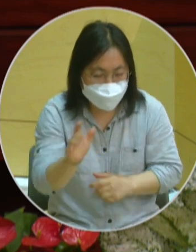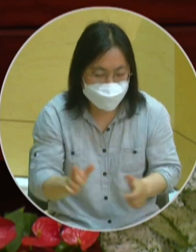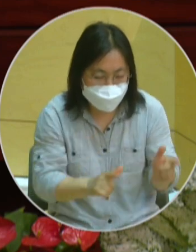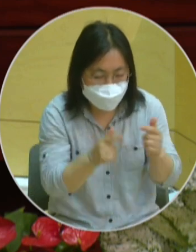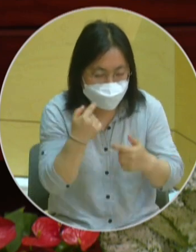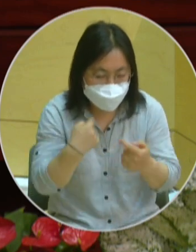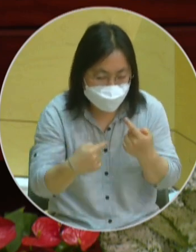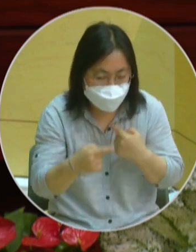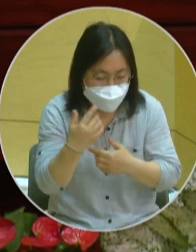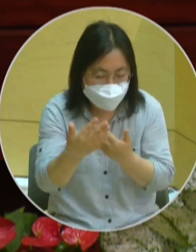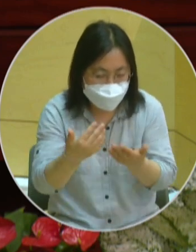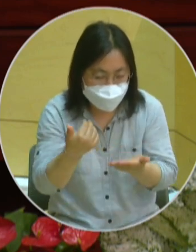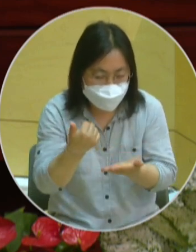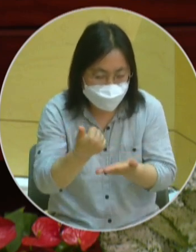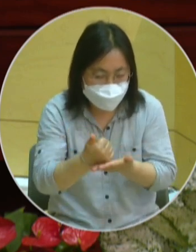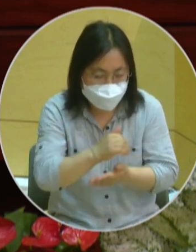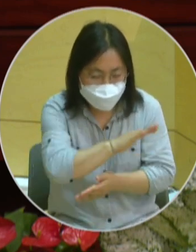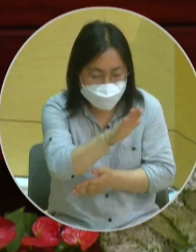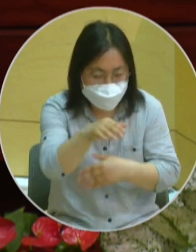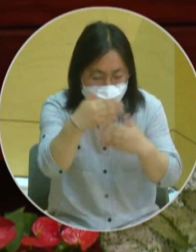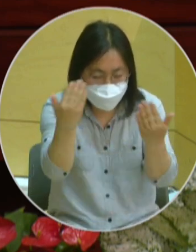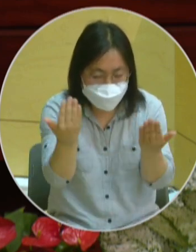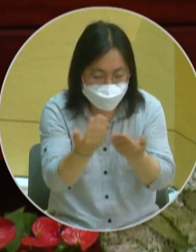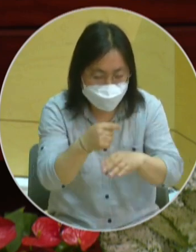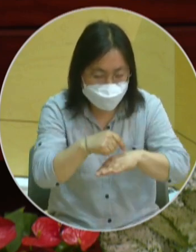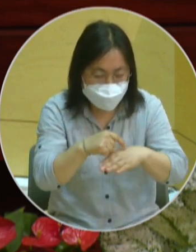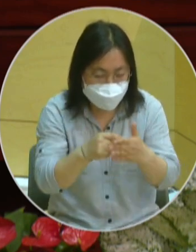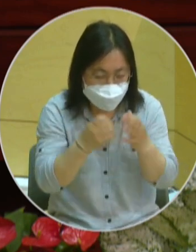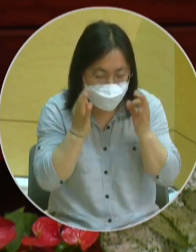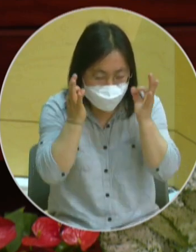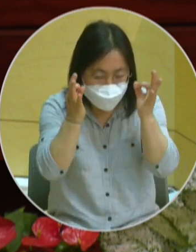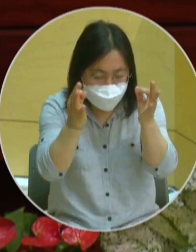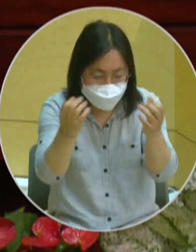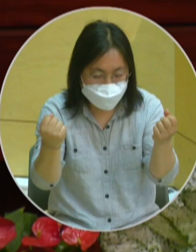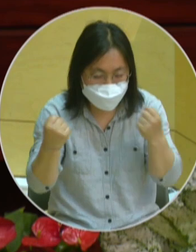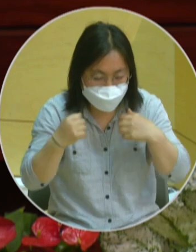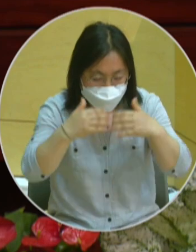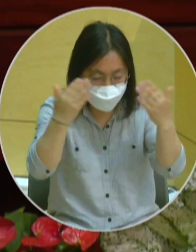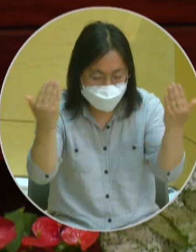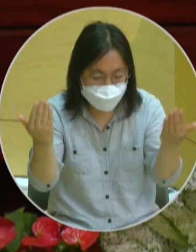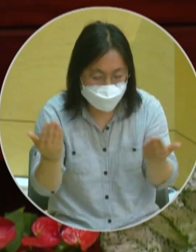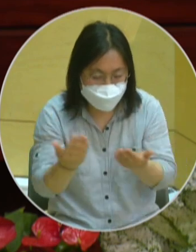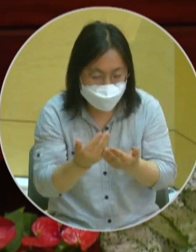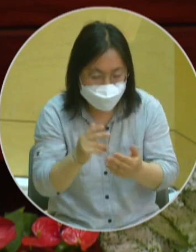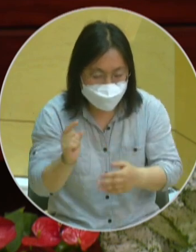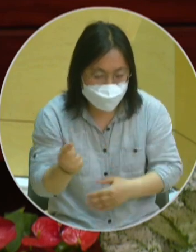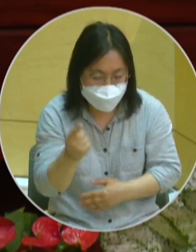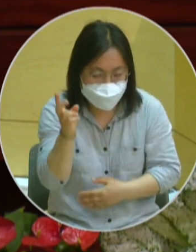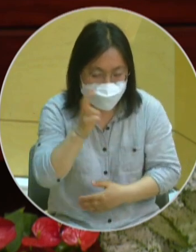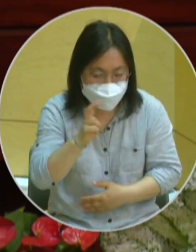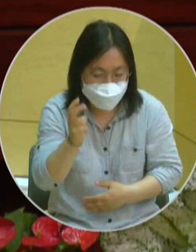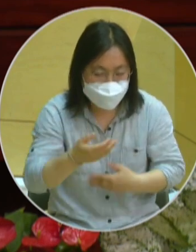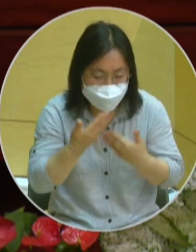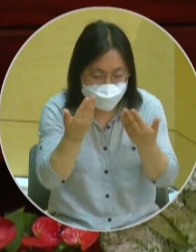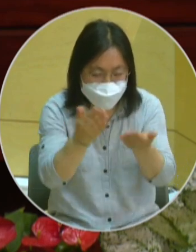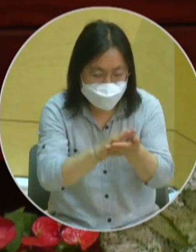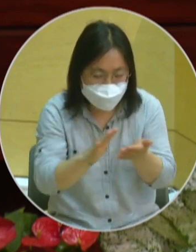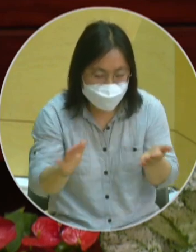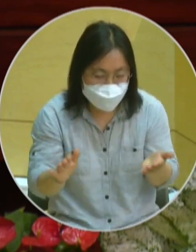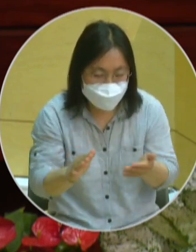삶을 다스리시는 하나님께 우리의 온 마음과 정성과 힘을 다하여 높이며 찬양을